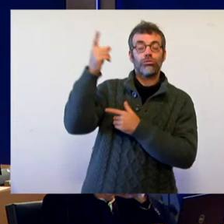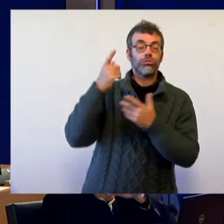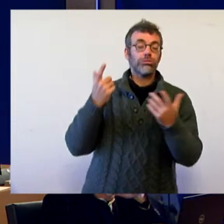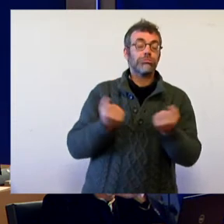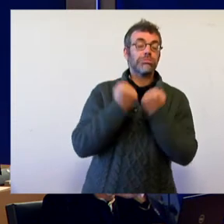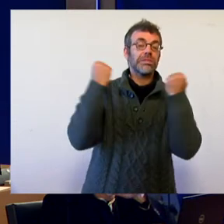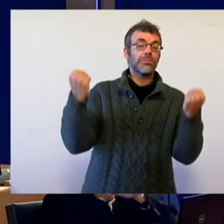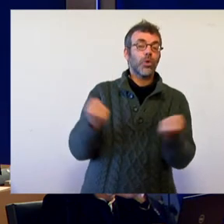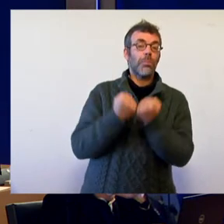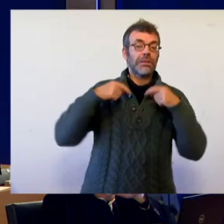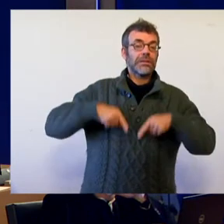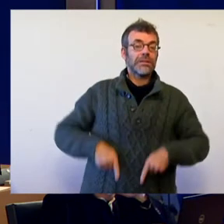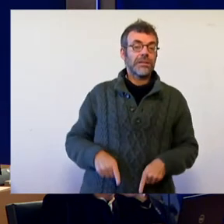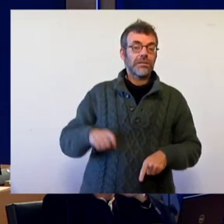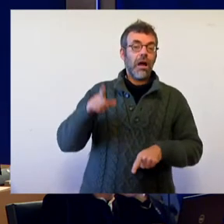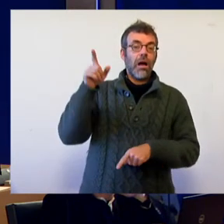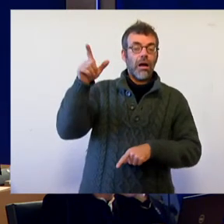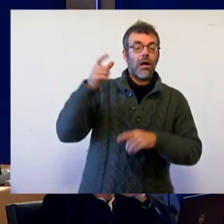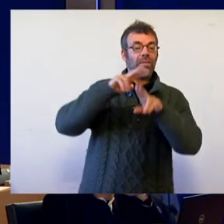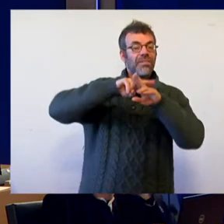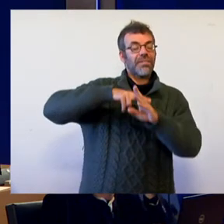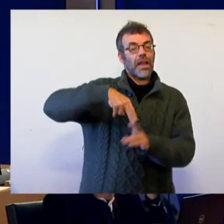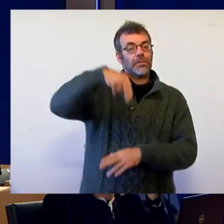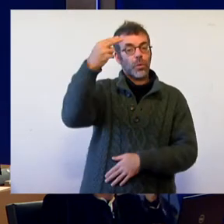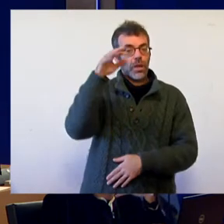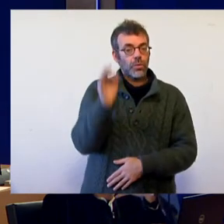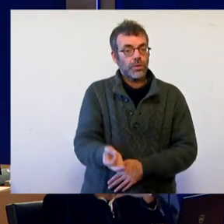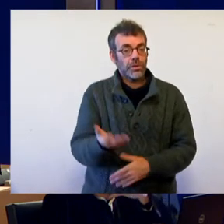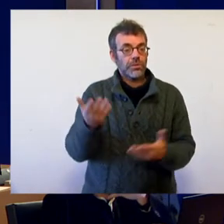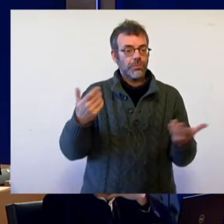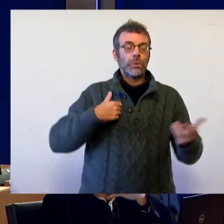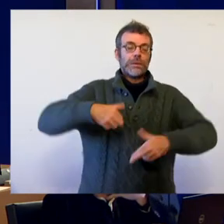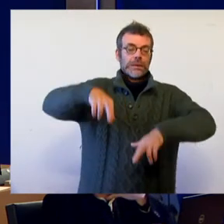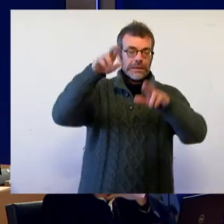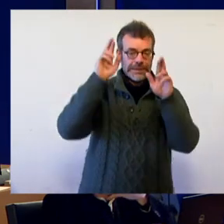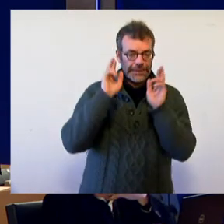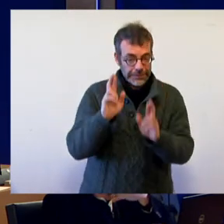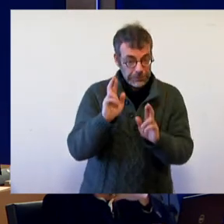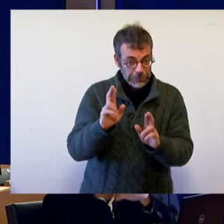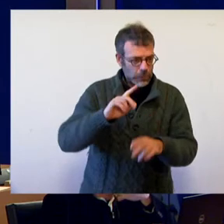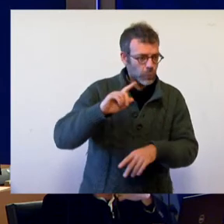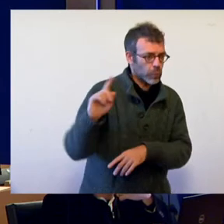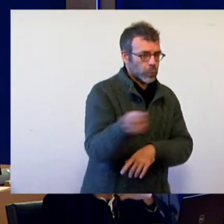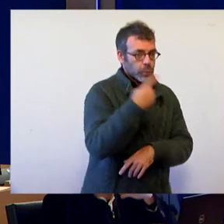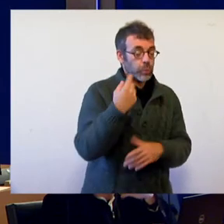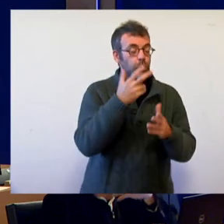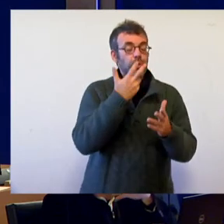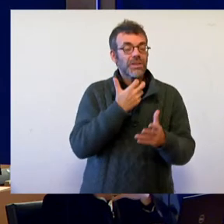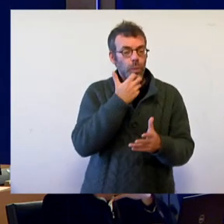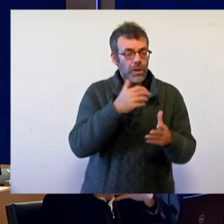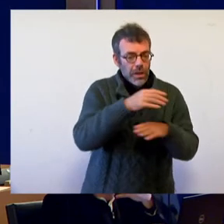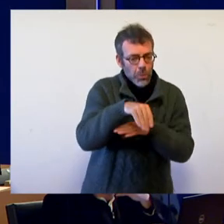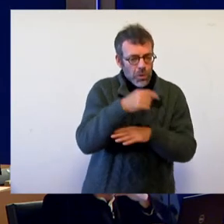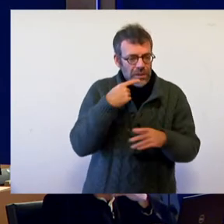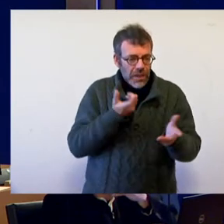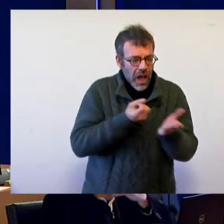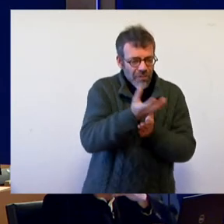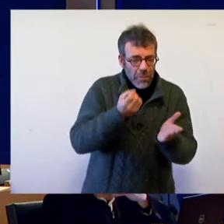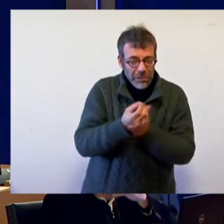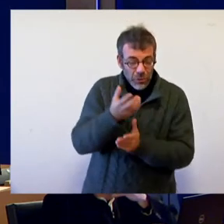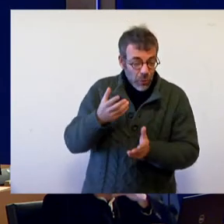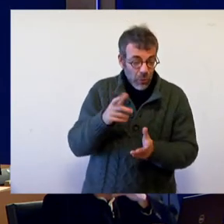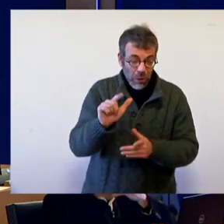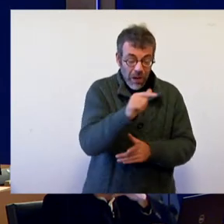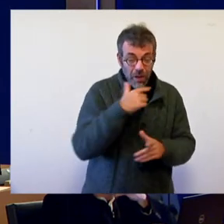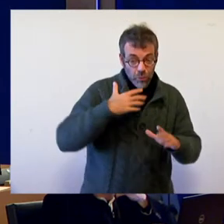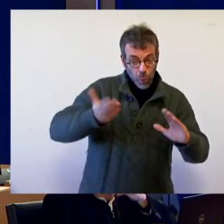espère que l'État déjà sera en capacité d'envoyer les professions de foi à tous les concitoyens et concitoyennes. Donc en tout cas, je crois que sur ces mesures, enfin,